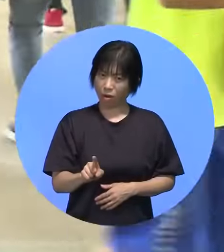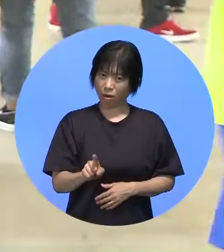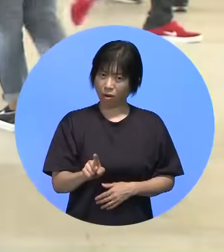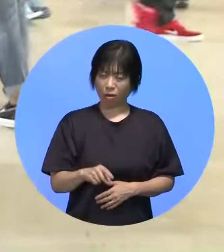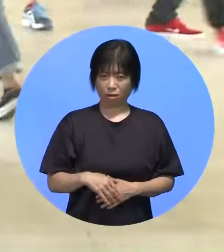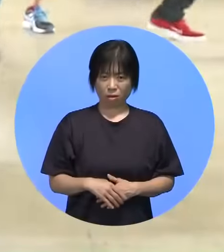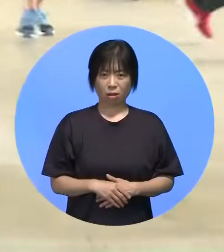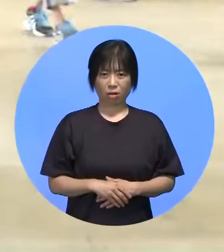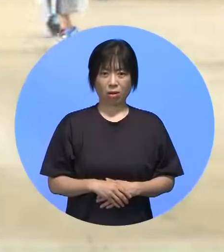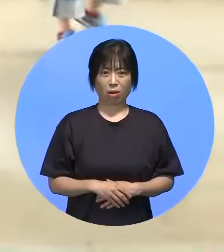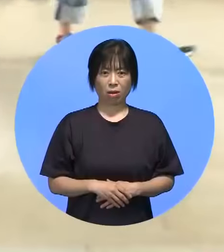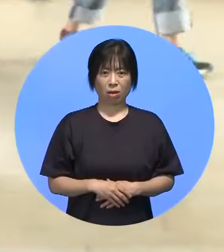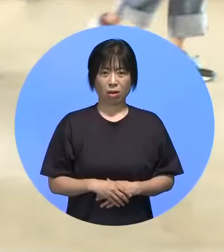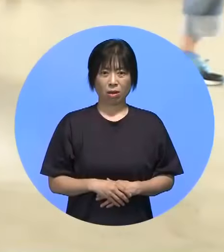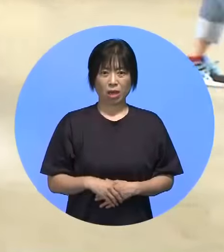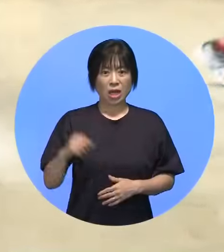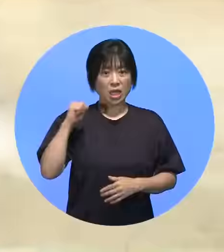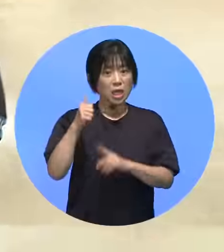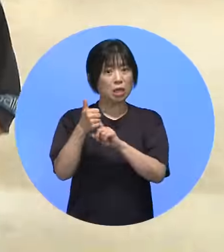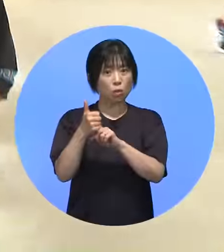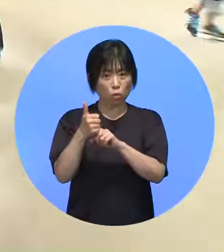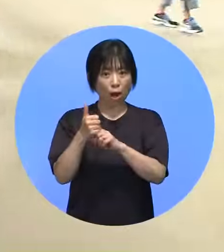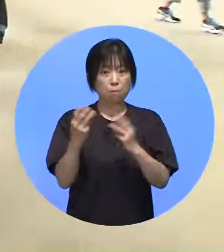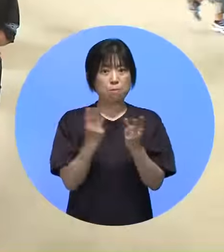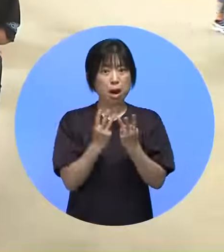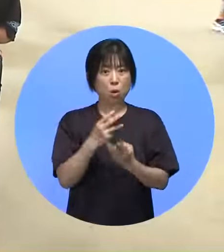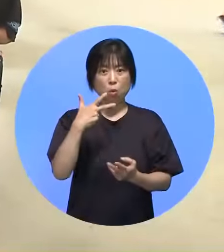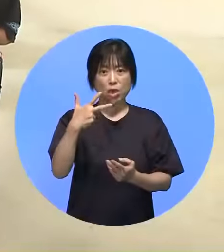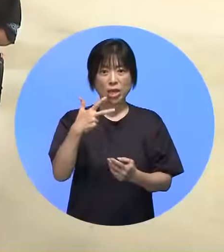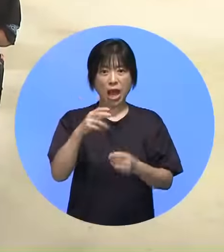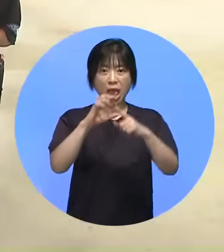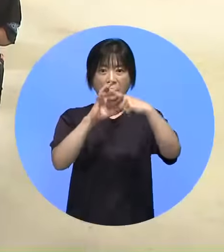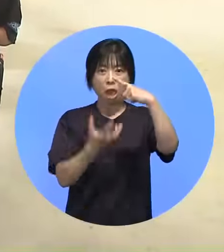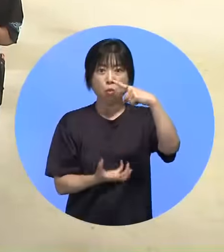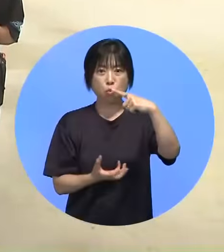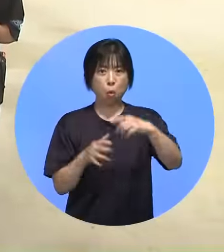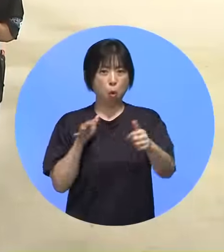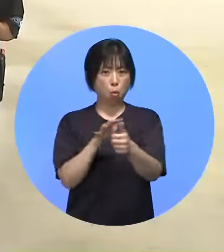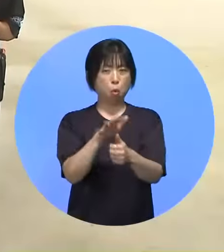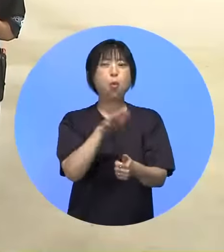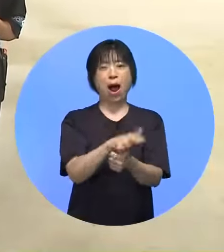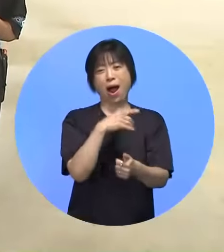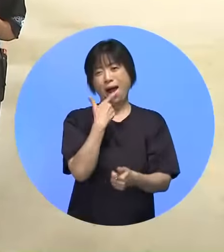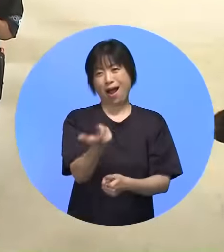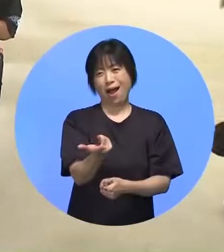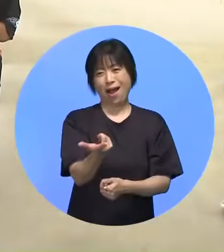先分は背番号7遠藤や死去選手のファンとのことを